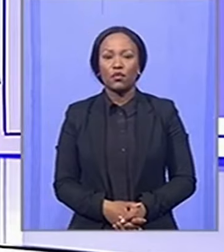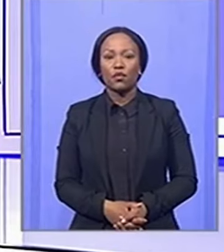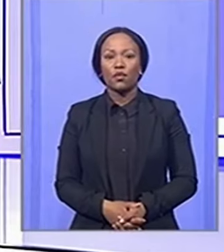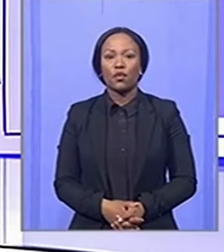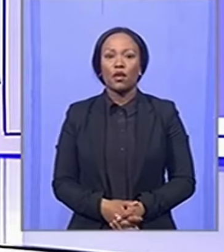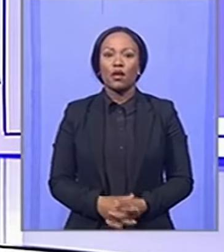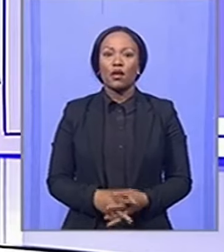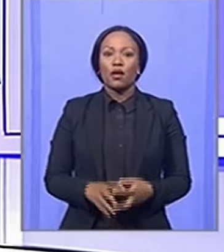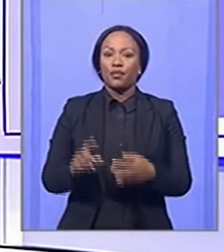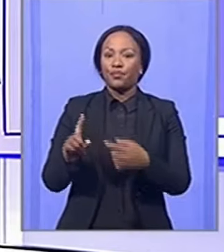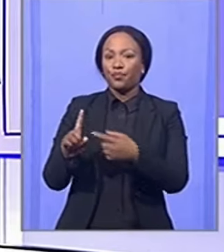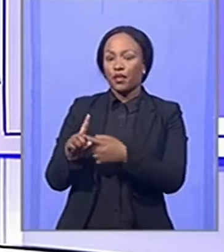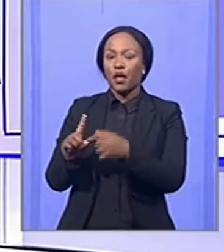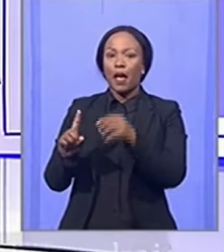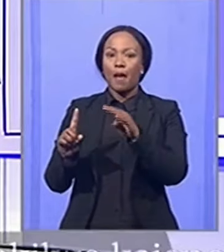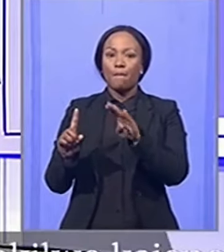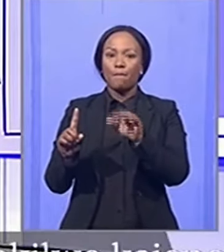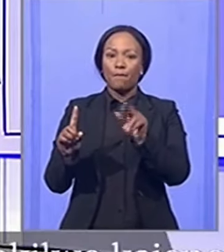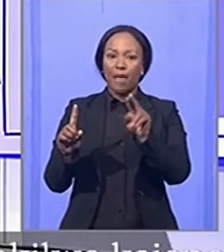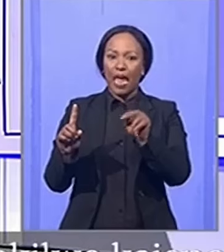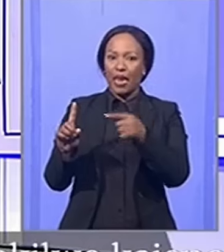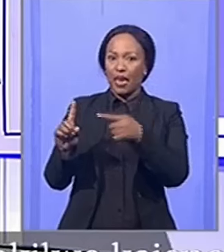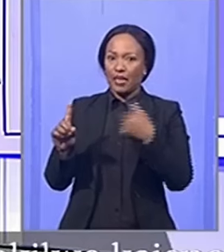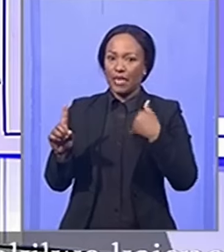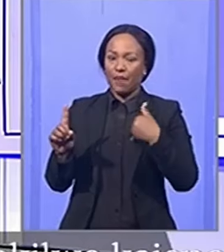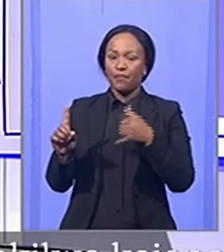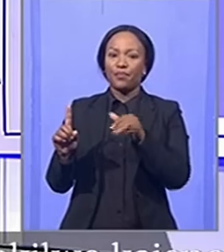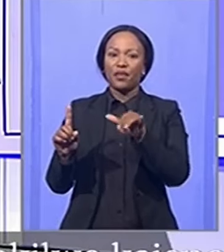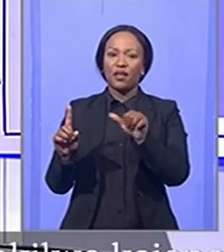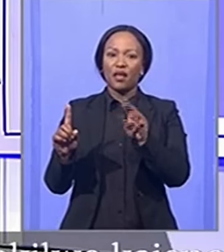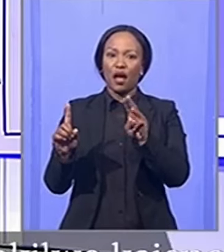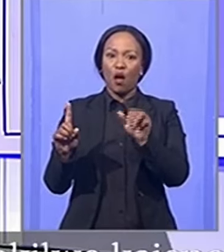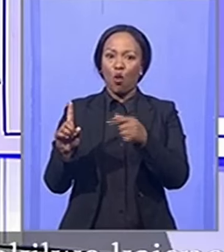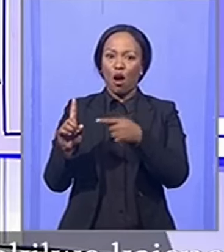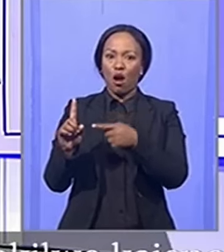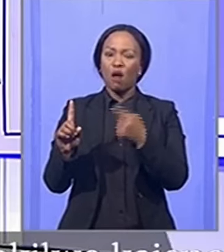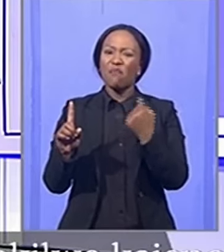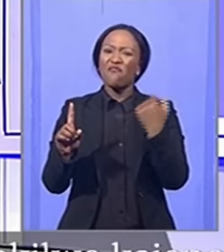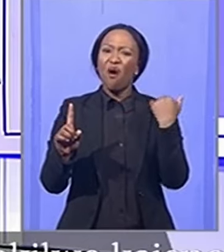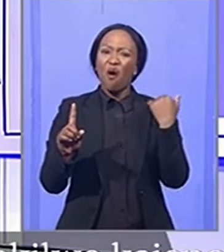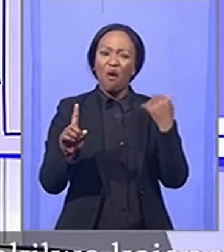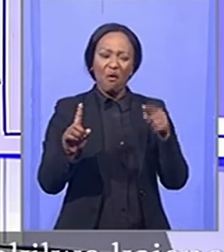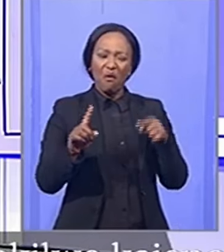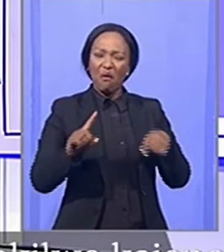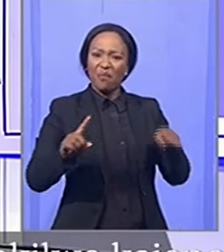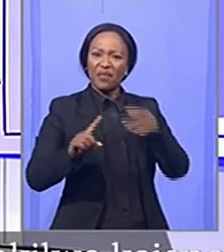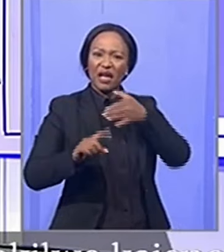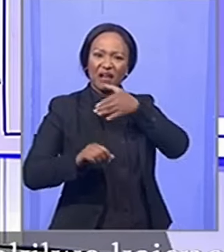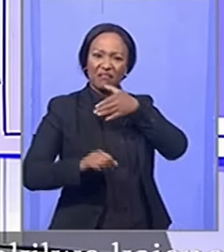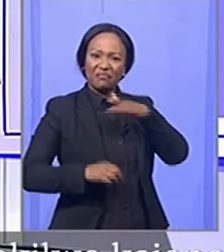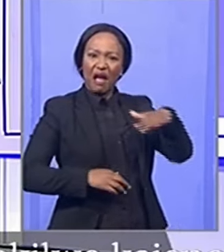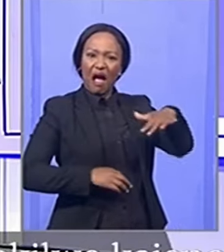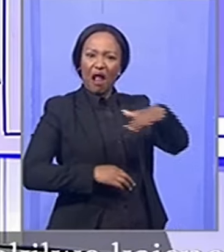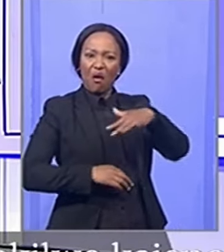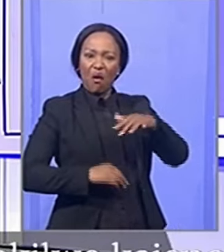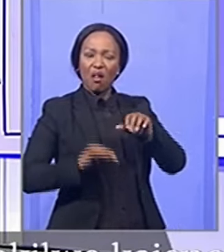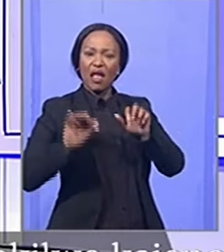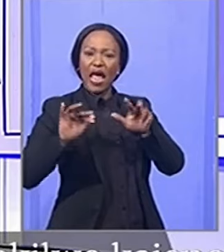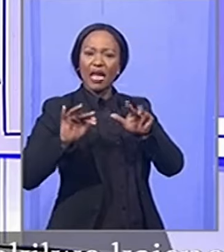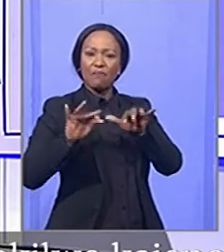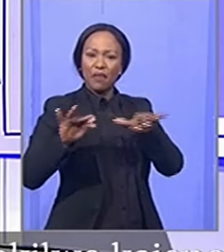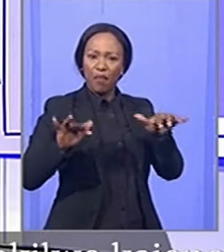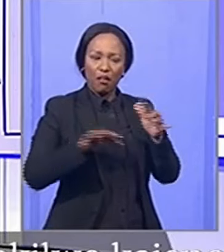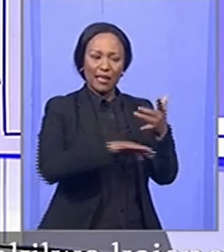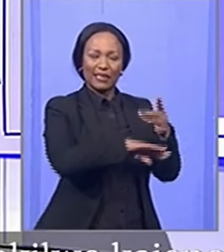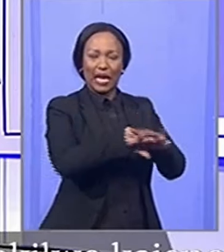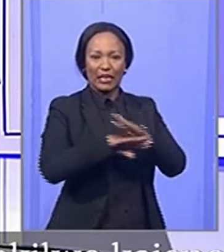Ben Yawa eo e leng e mong wa batho ba robedi ba ileng ba hlokahala tlhaselong e bileng tameneng Kanana haufi le Klerksdorp